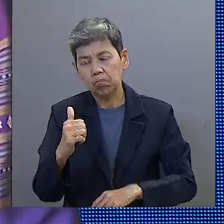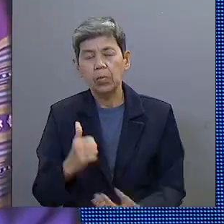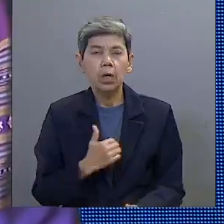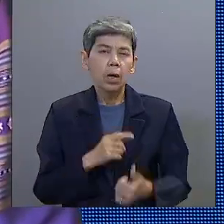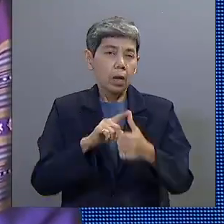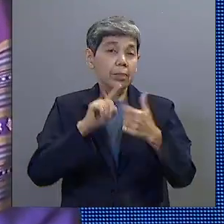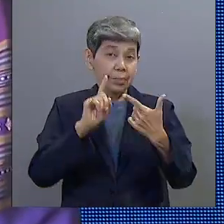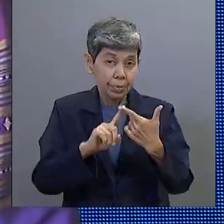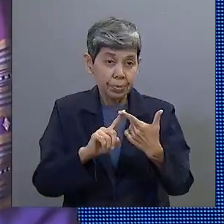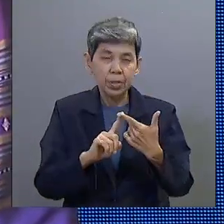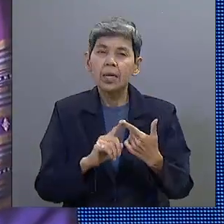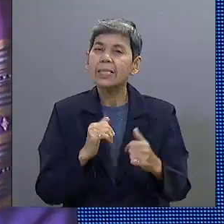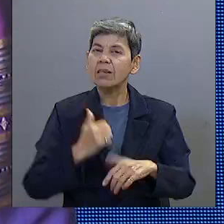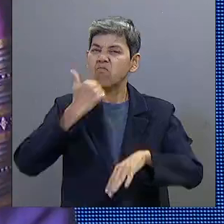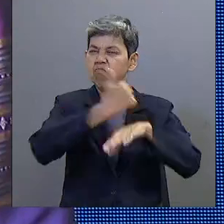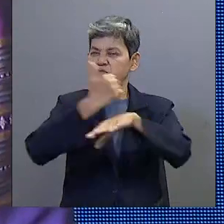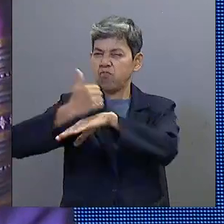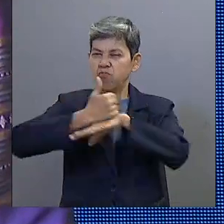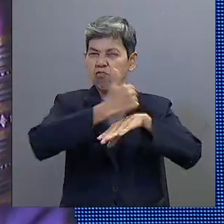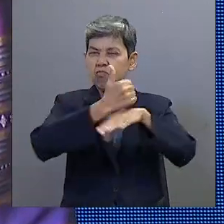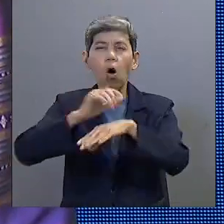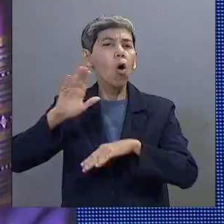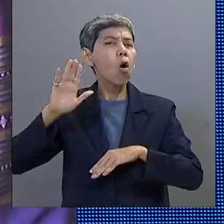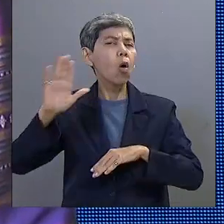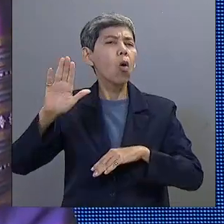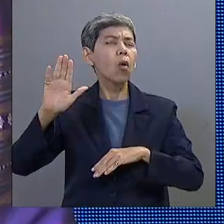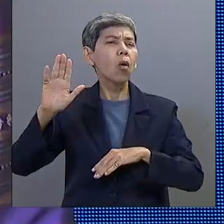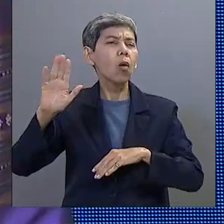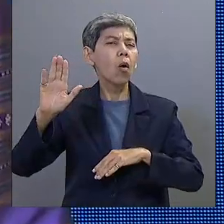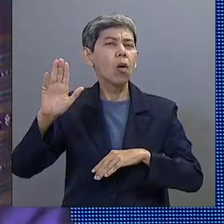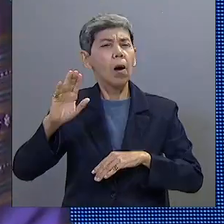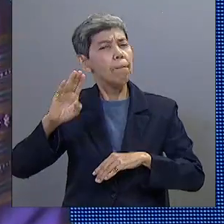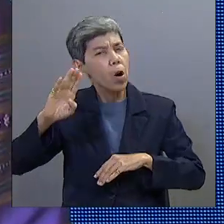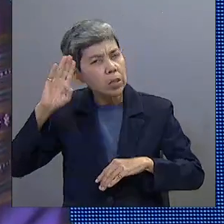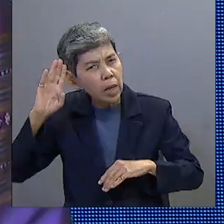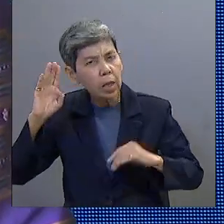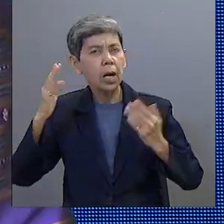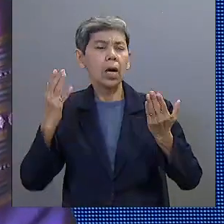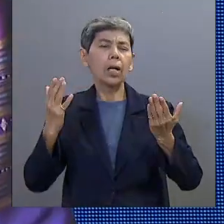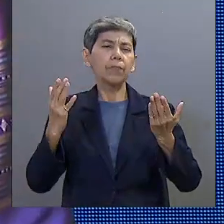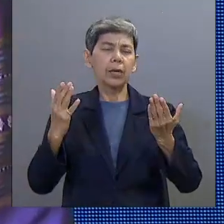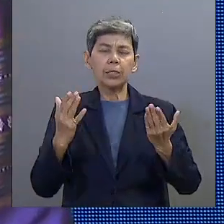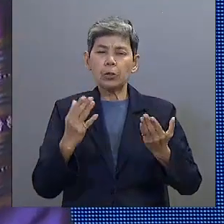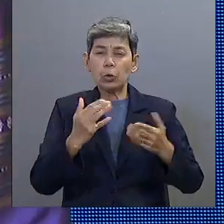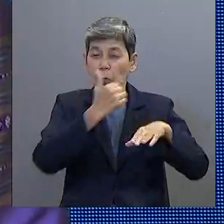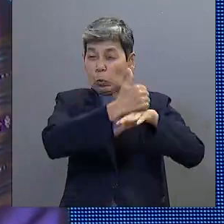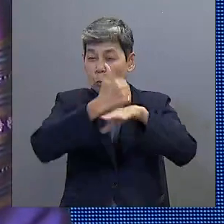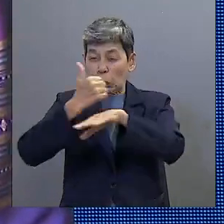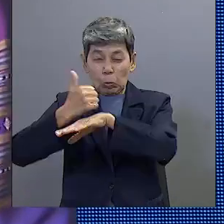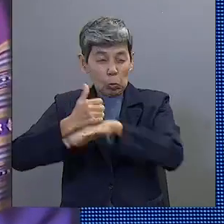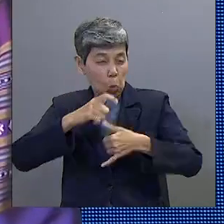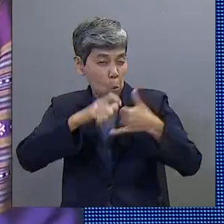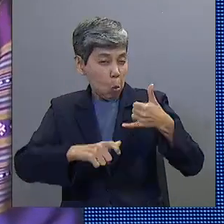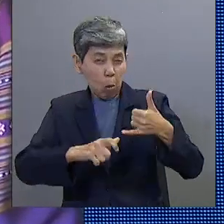คือ CEO ซึ่งเป็นผู้นำของนักธุรกิจนะคือเราเรียกว่าชั้นนำนะ